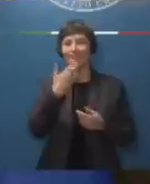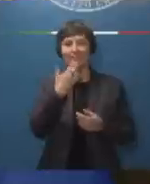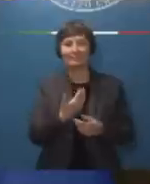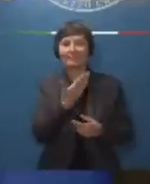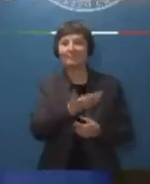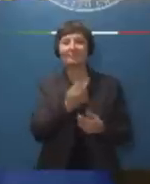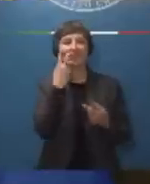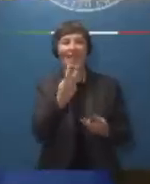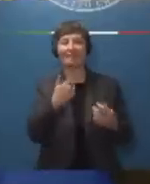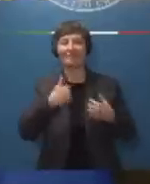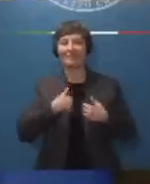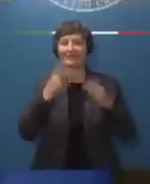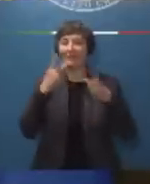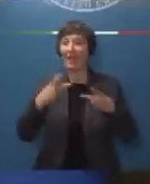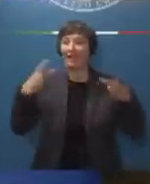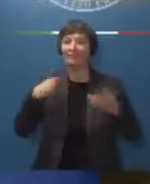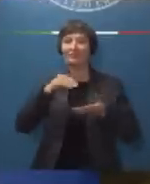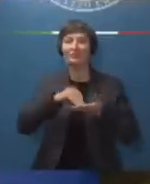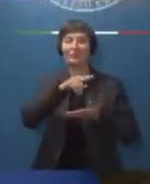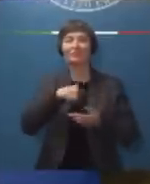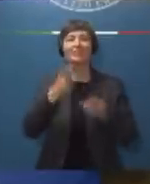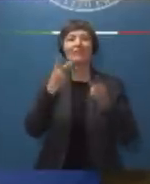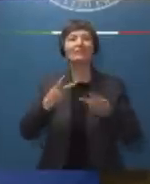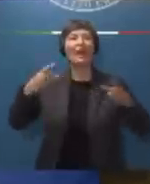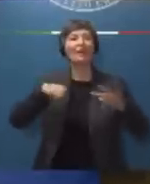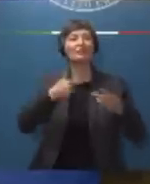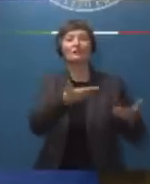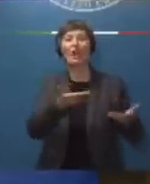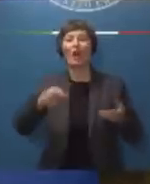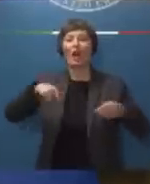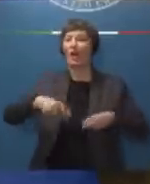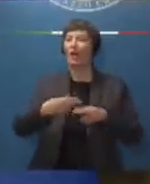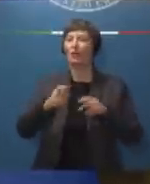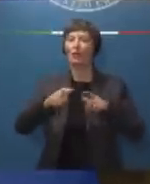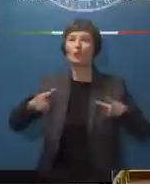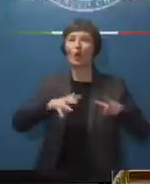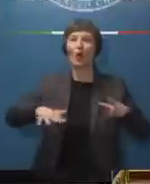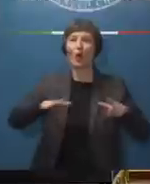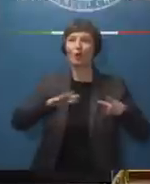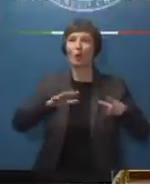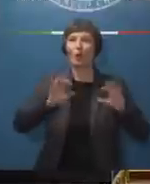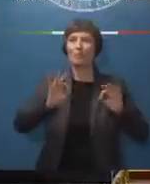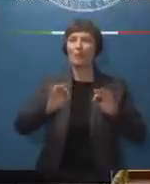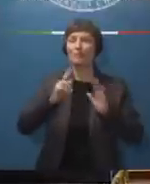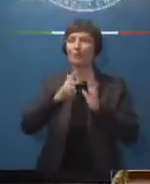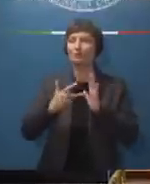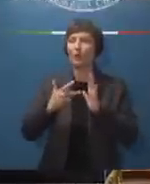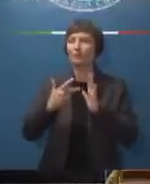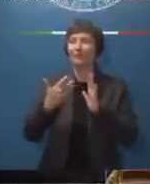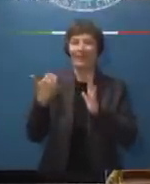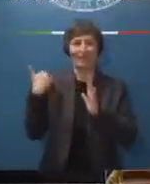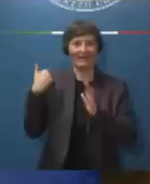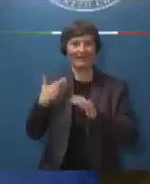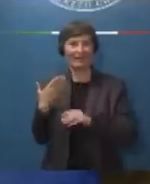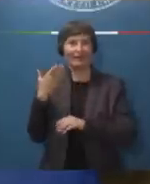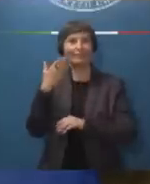che sia qui Sono felice che sia stato accolto oggi a Roma a meno di tre mesi dalla mia visita